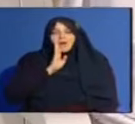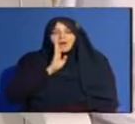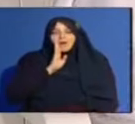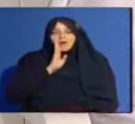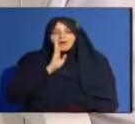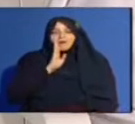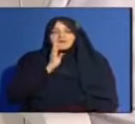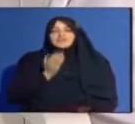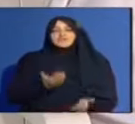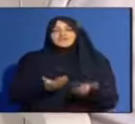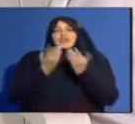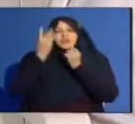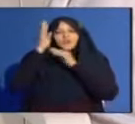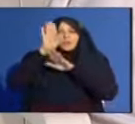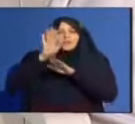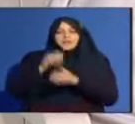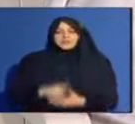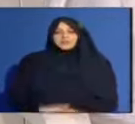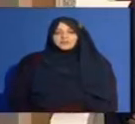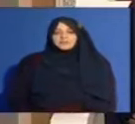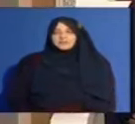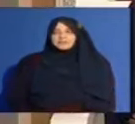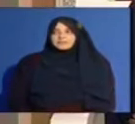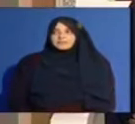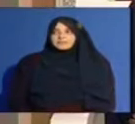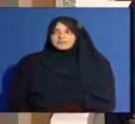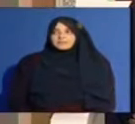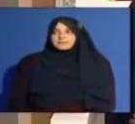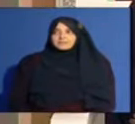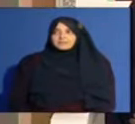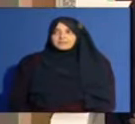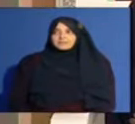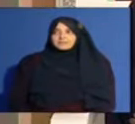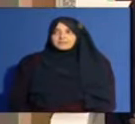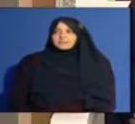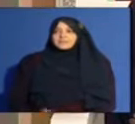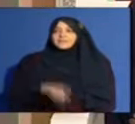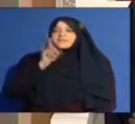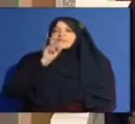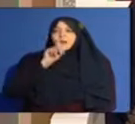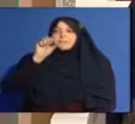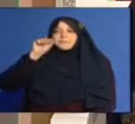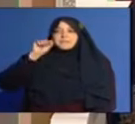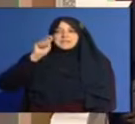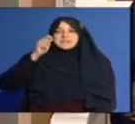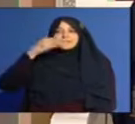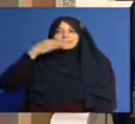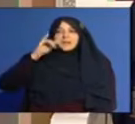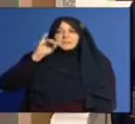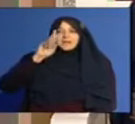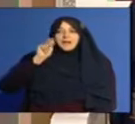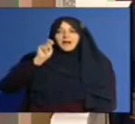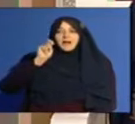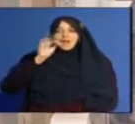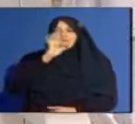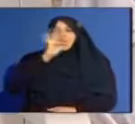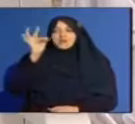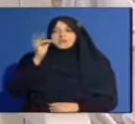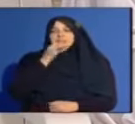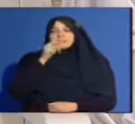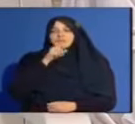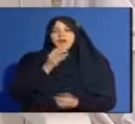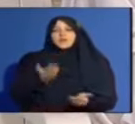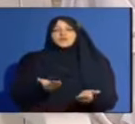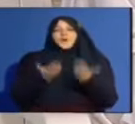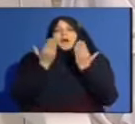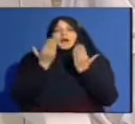الوالدة، وإن شاء الله ربي يحفظها من كل سوء. سميرة من فرنسا دكتور بالنسبة لي. سميرة من فرنسا، واش نقول لك؟ يعني هذه دعوة